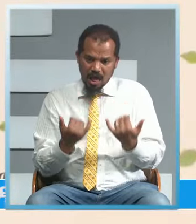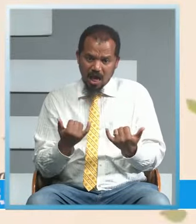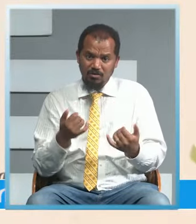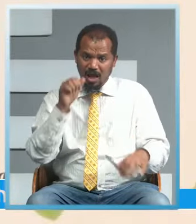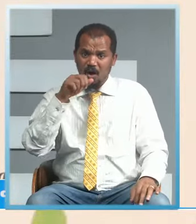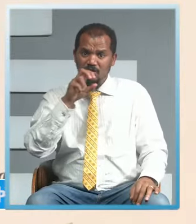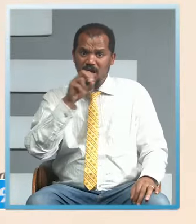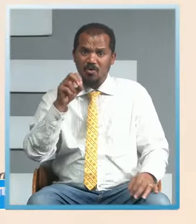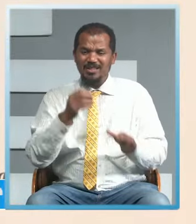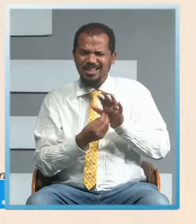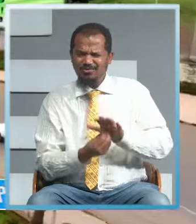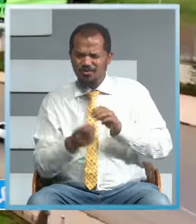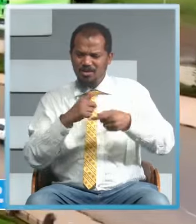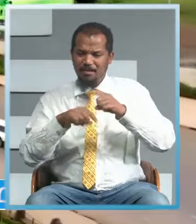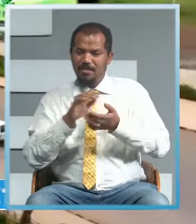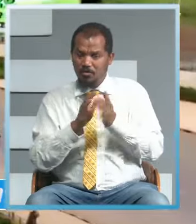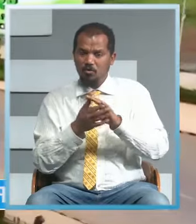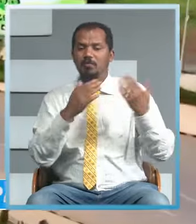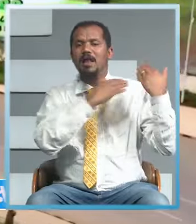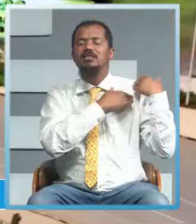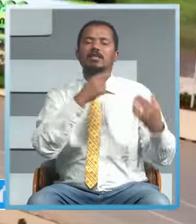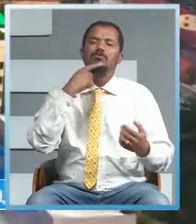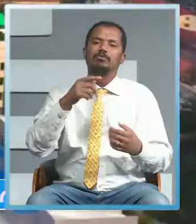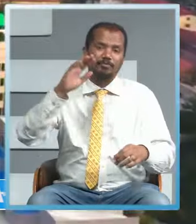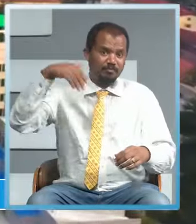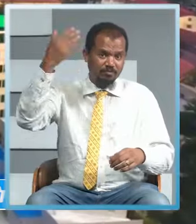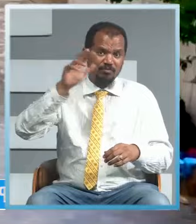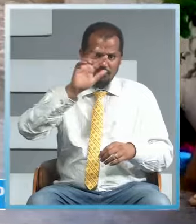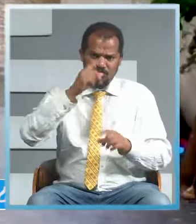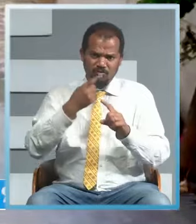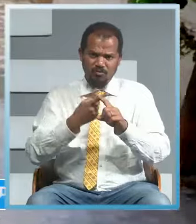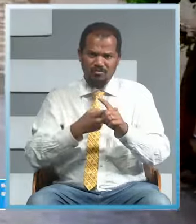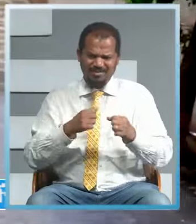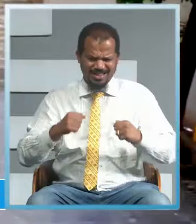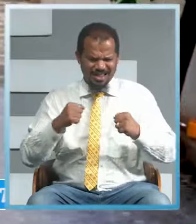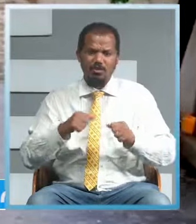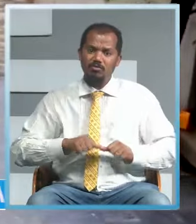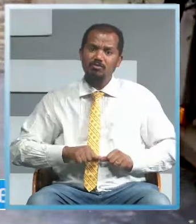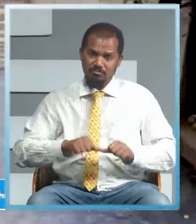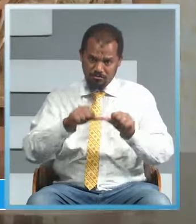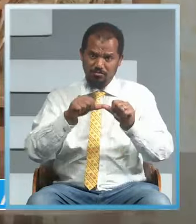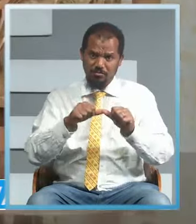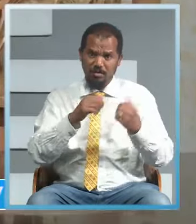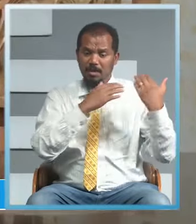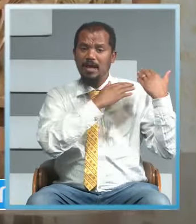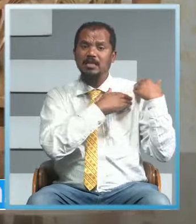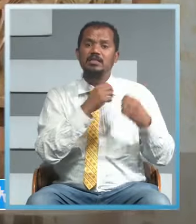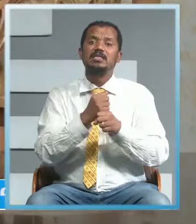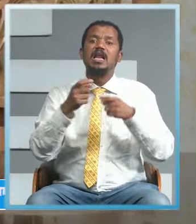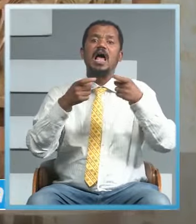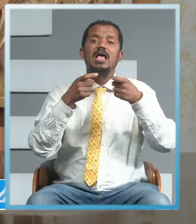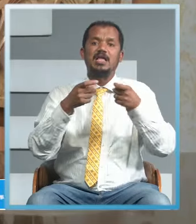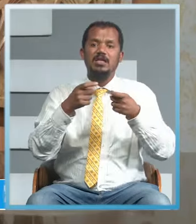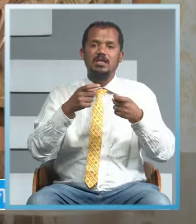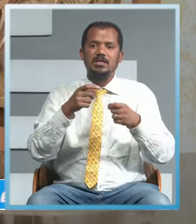ንቅናቄው አዎንታዊ ተጽዕኖ እያስገኘ መሆኑንም ባለስልጣኑ ገልጿል። በመጪዎቹ 3 ወራት ተጠናክሮ እንደሚቀጥልም የባለስልጣኑ